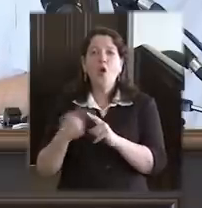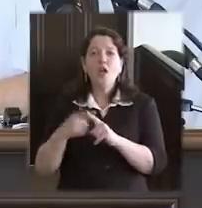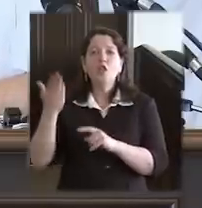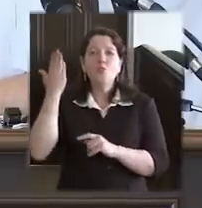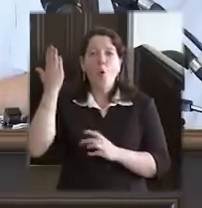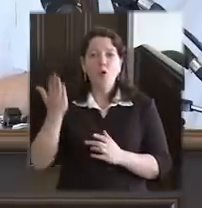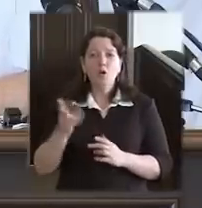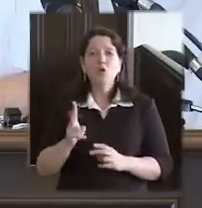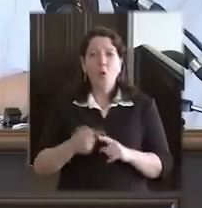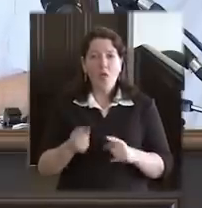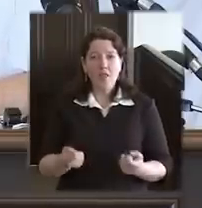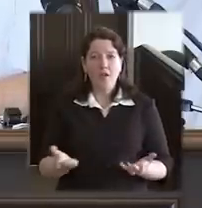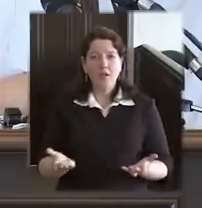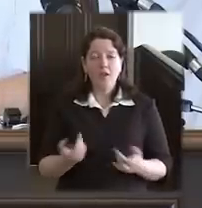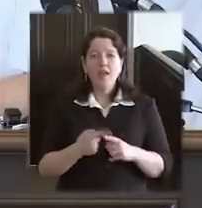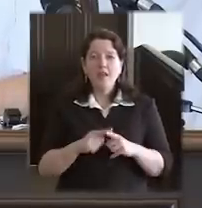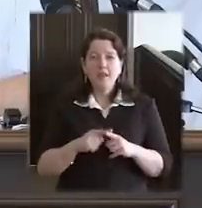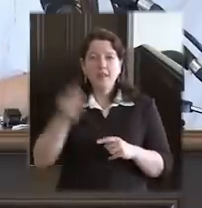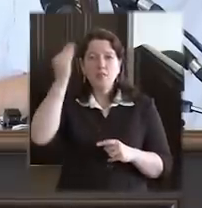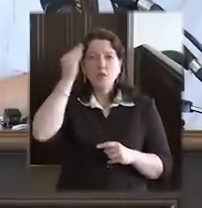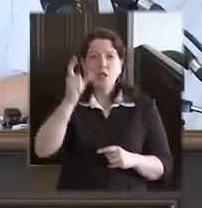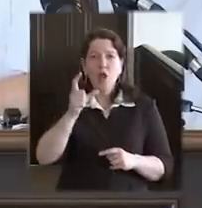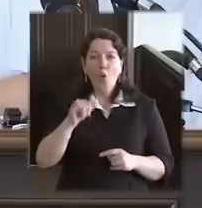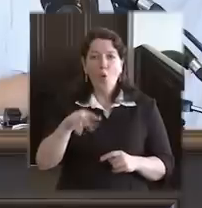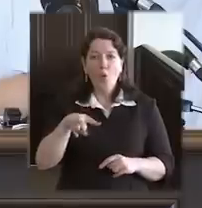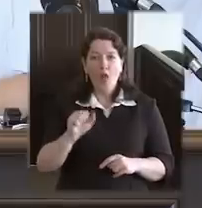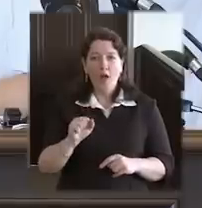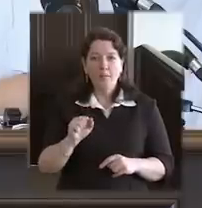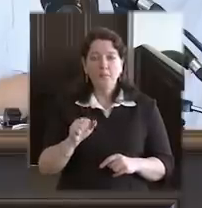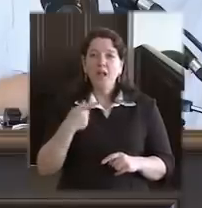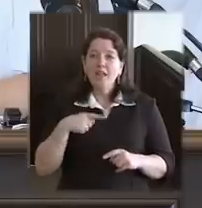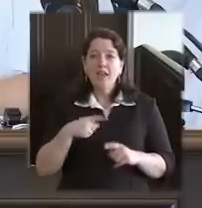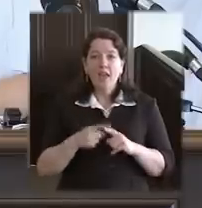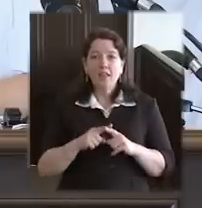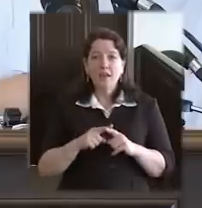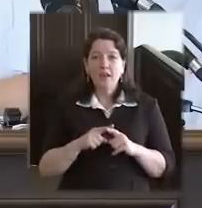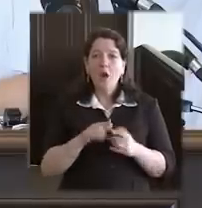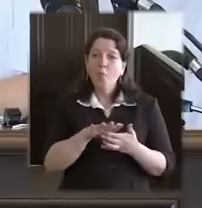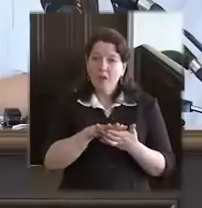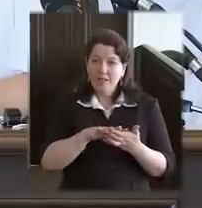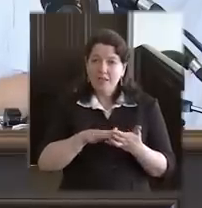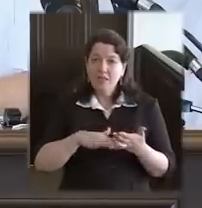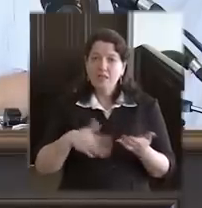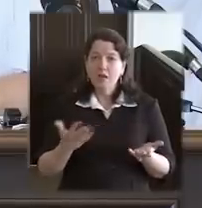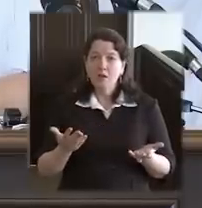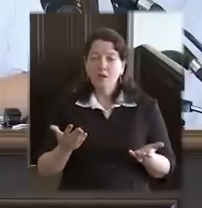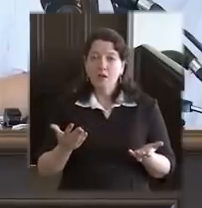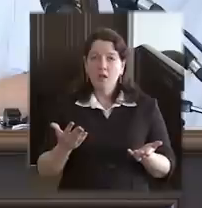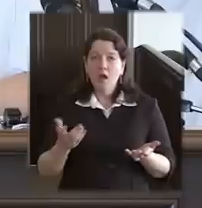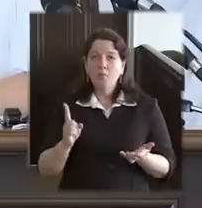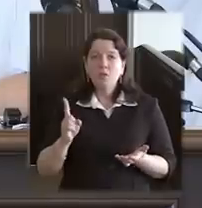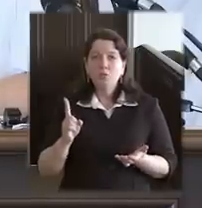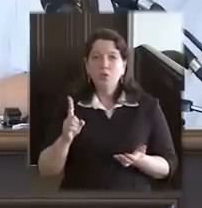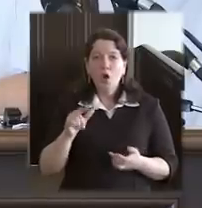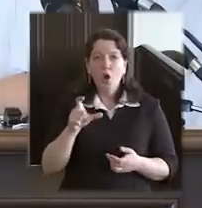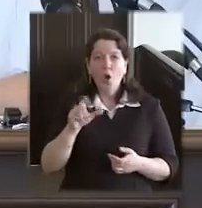Бог? Кто это такой? И хула на Сына человеческого простится. Потому что хула может